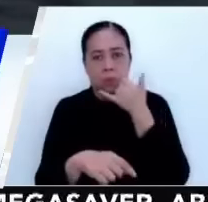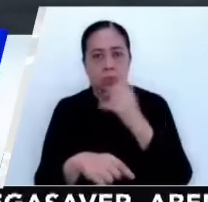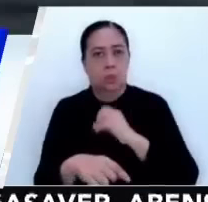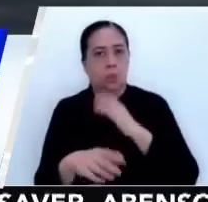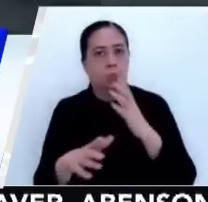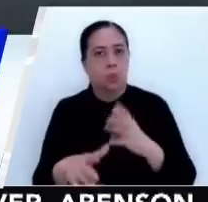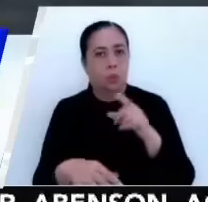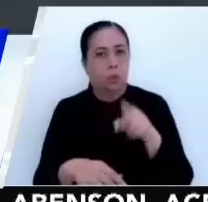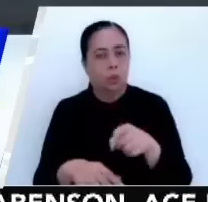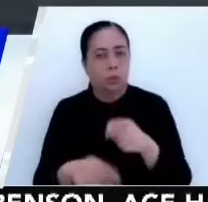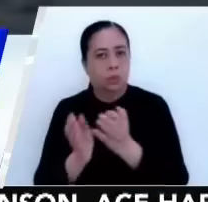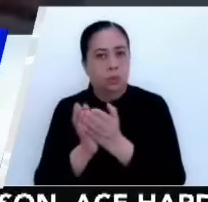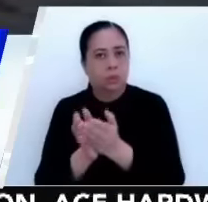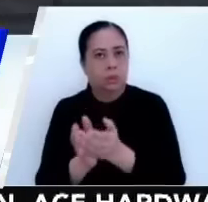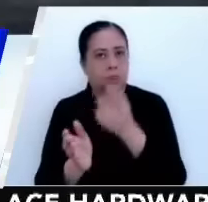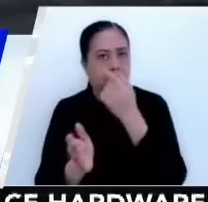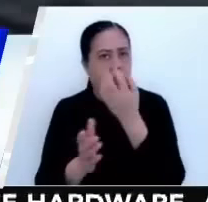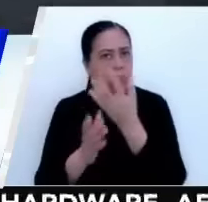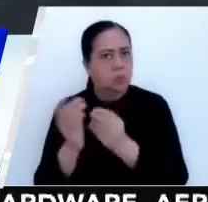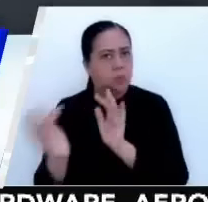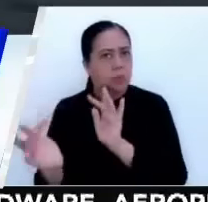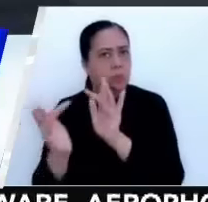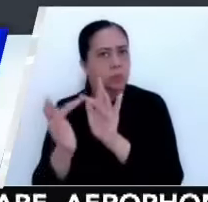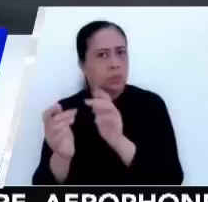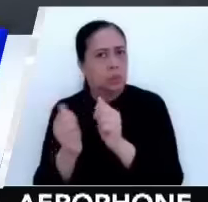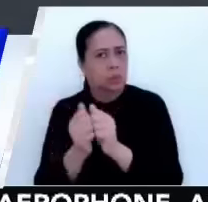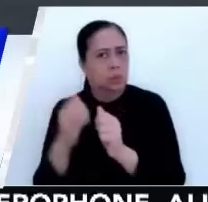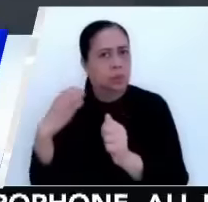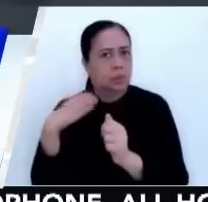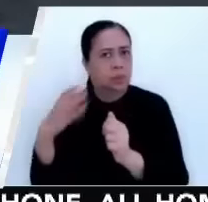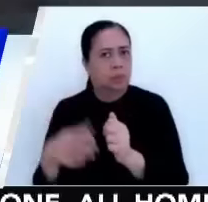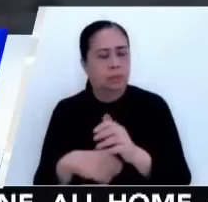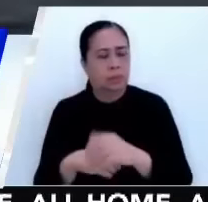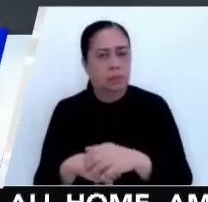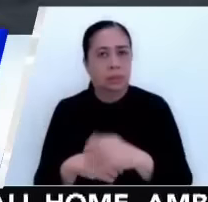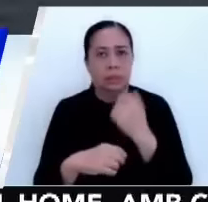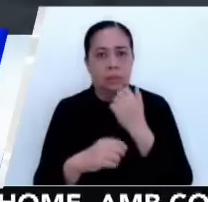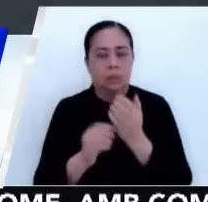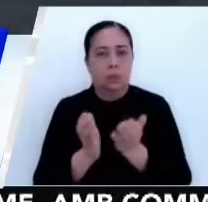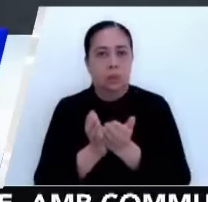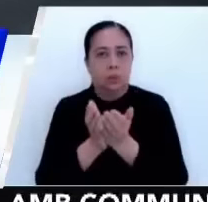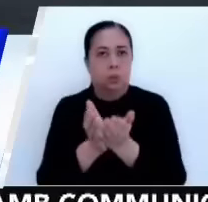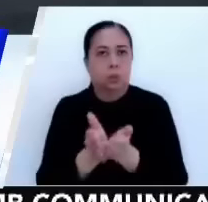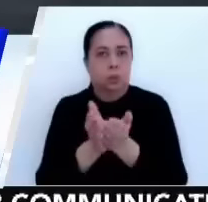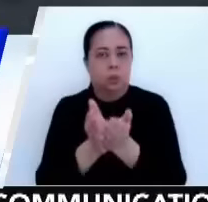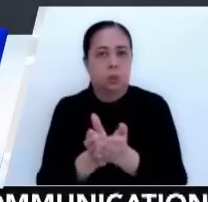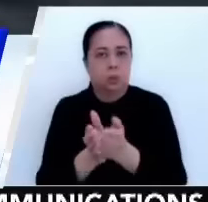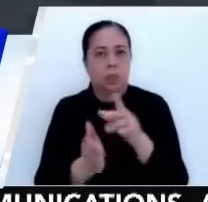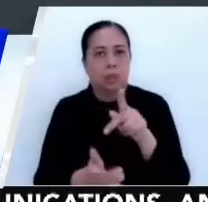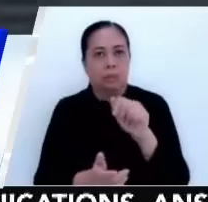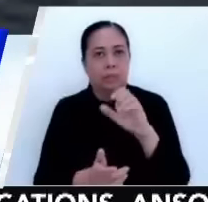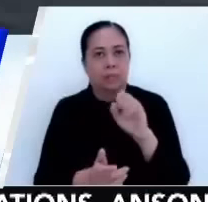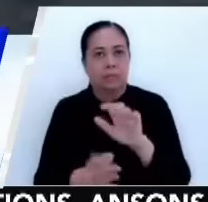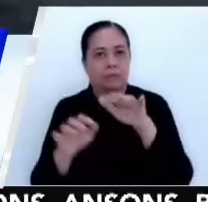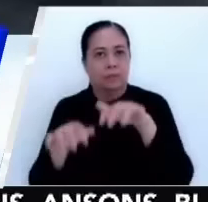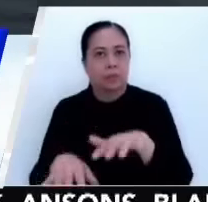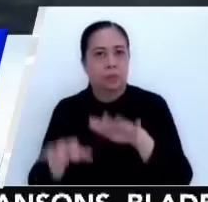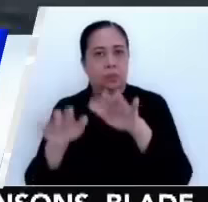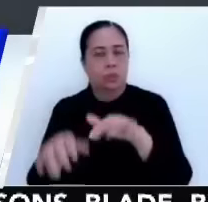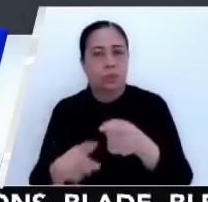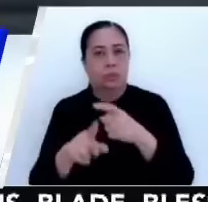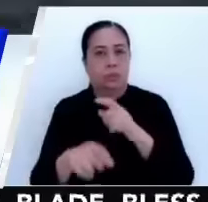dahil nawalan umano ito ng contact sa kapitan. Kasalukuyan noong bumabaybay ang bangka sa Pacific Fishing Grounds mula po sa Infanta,